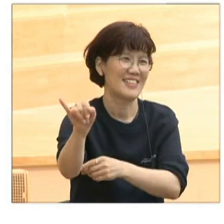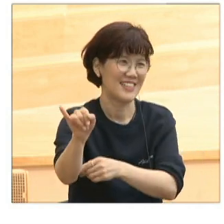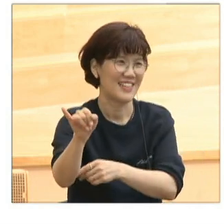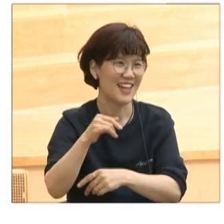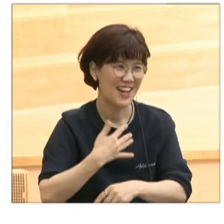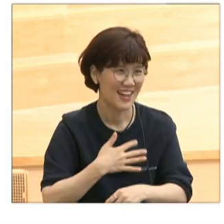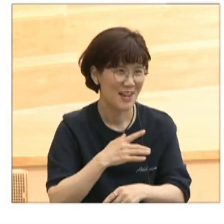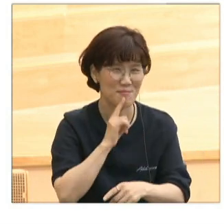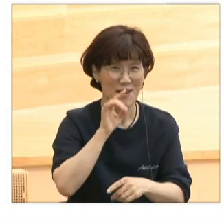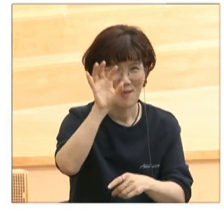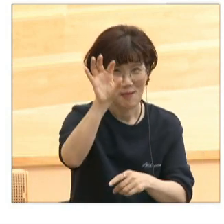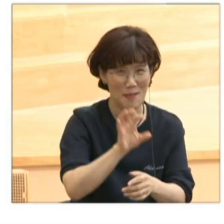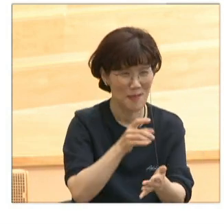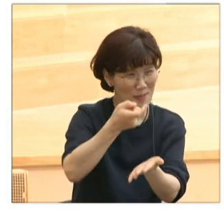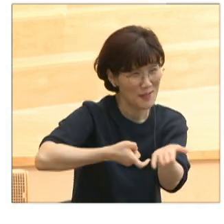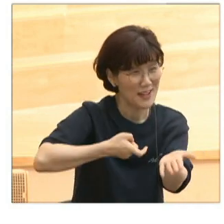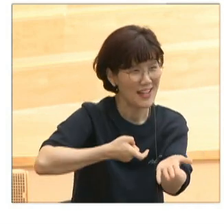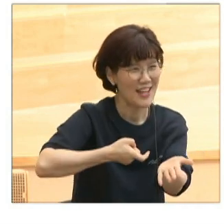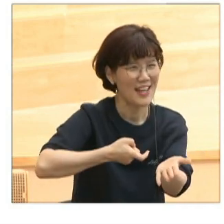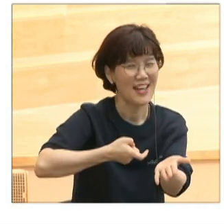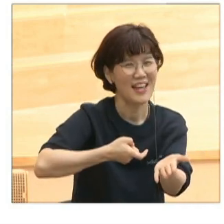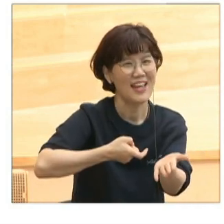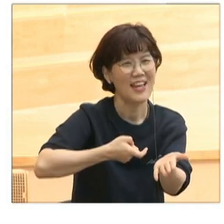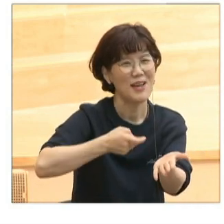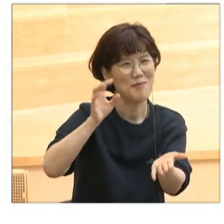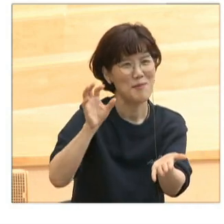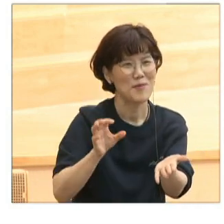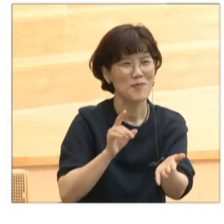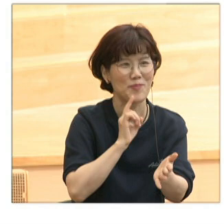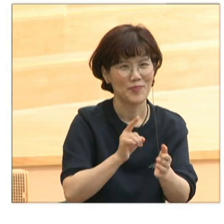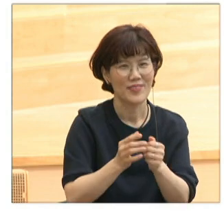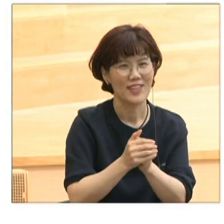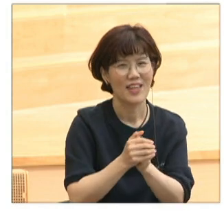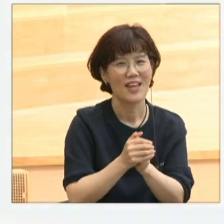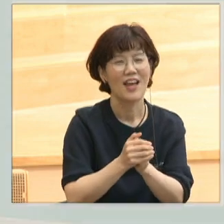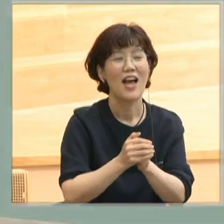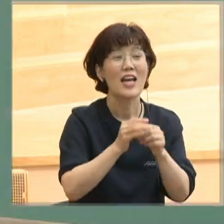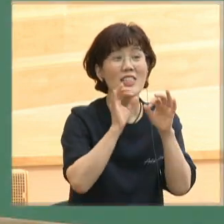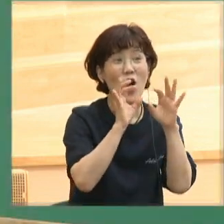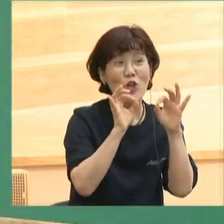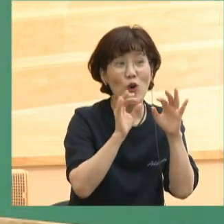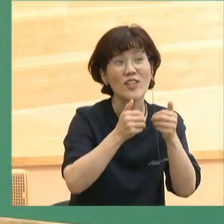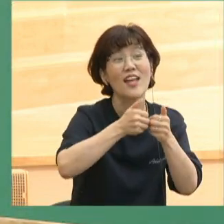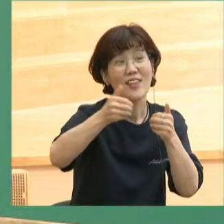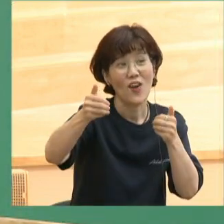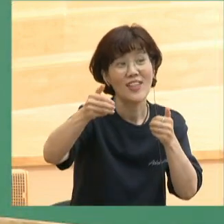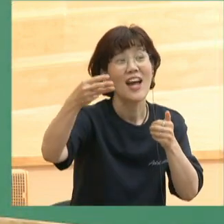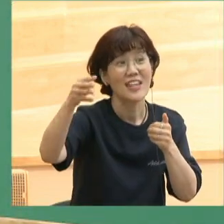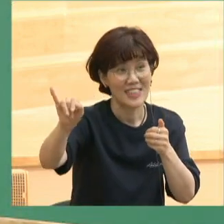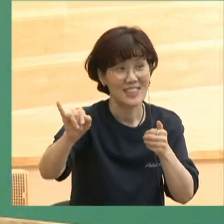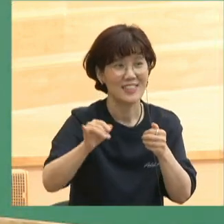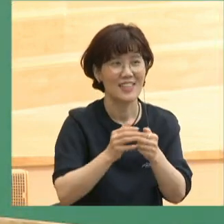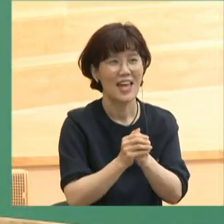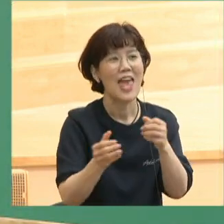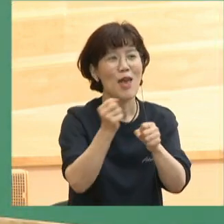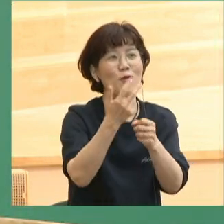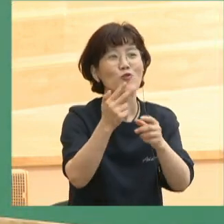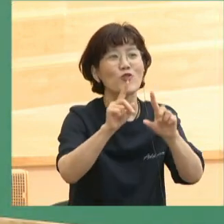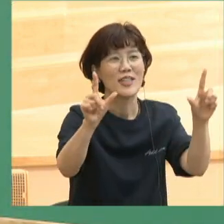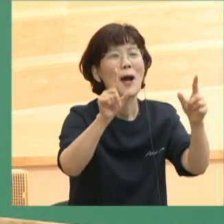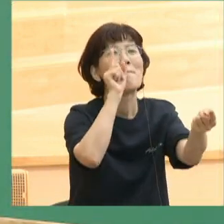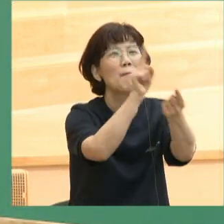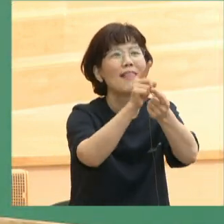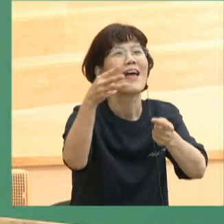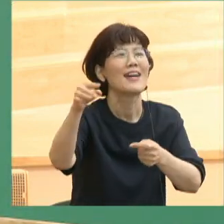촌빨 날린다, 그죠? 리자 돌림으로. 그냥 뭐 기억 남으면 돼, 그냥. 성교는 떠나리, 회복주의는 만나리.